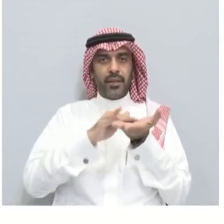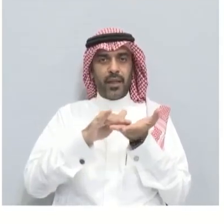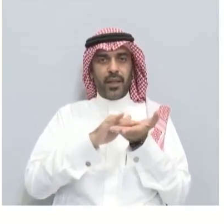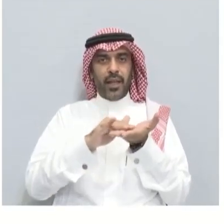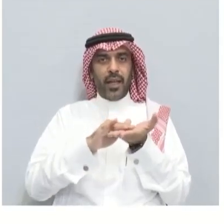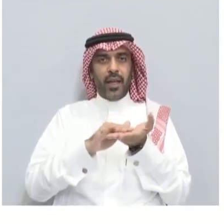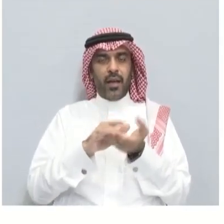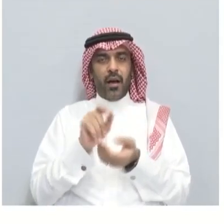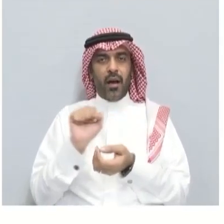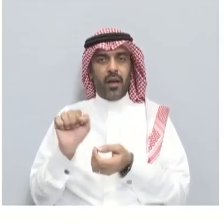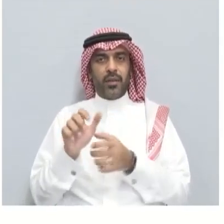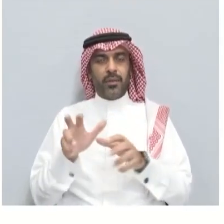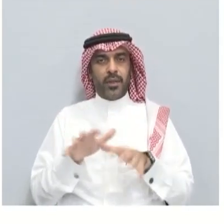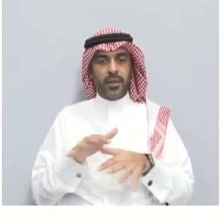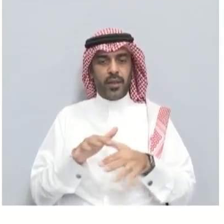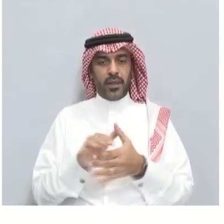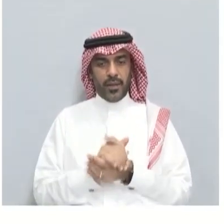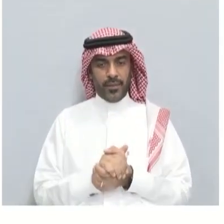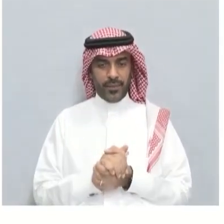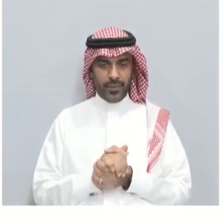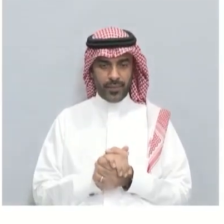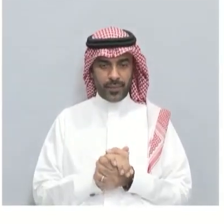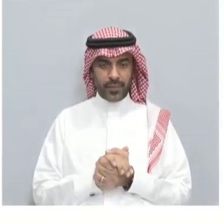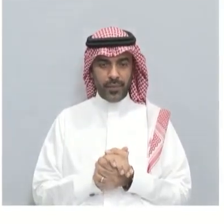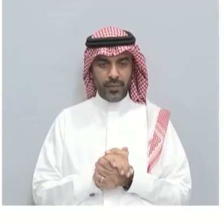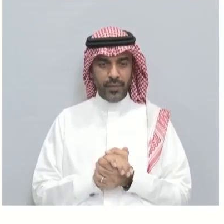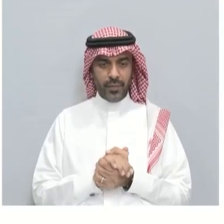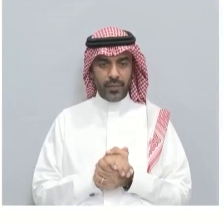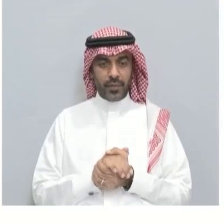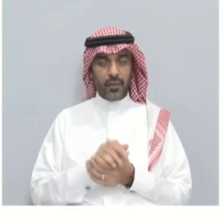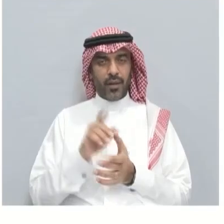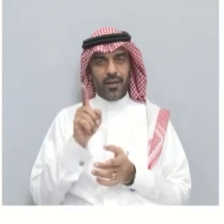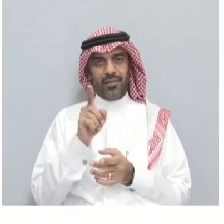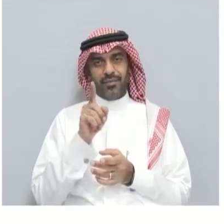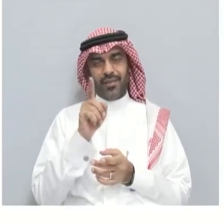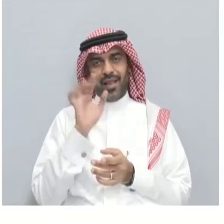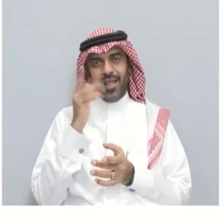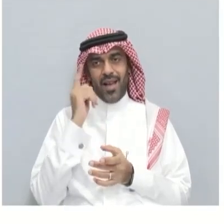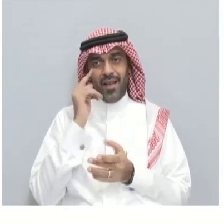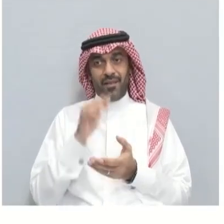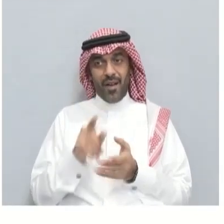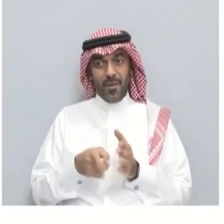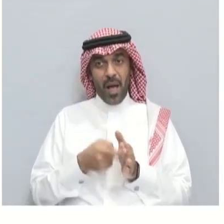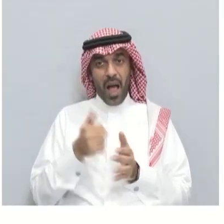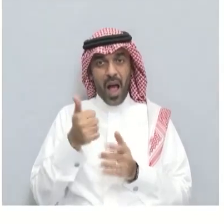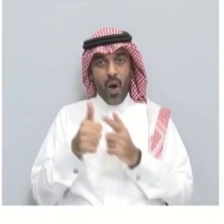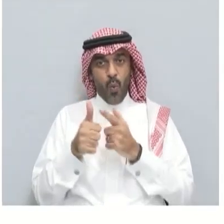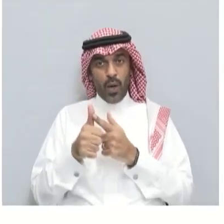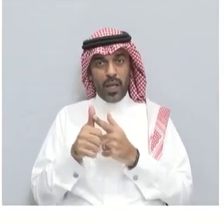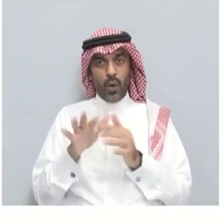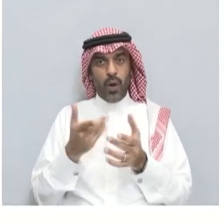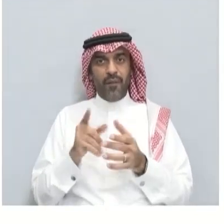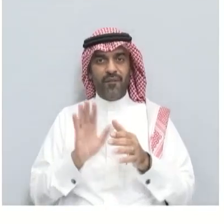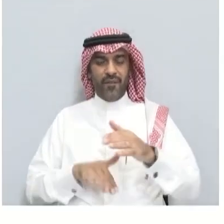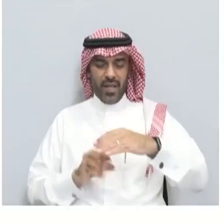الزلزاليه اين تتولد في منطقه ماذا احسنتم في في منطقه ماذا البؤره ثم تنتشر الى ان تصل الى ماذا